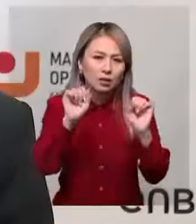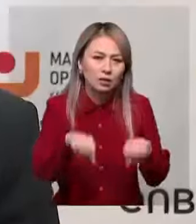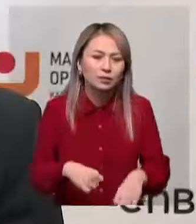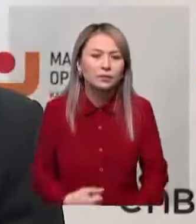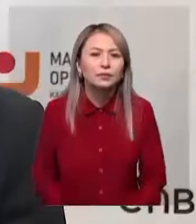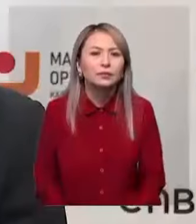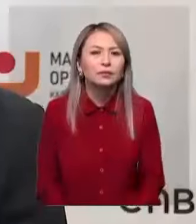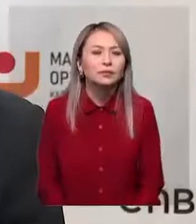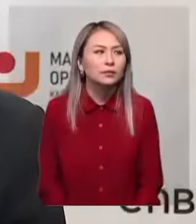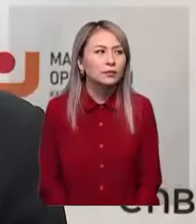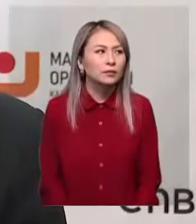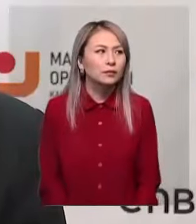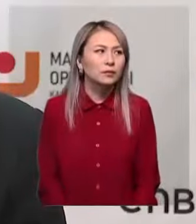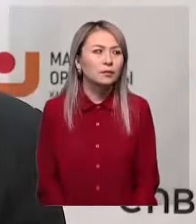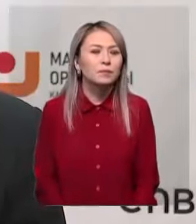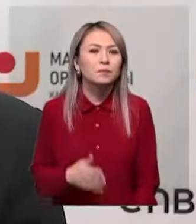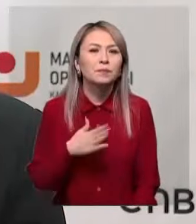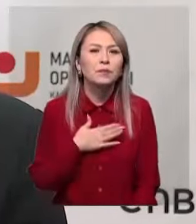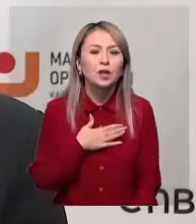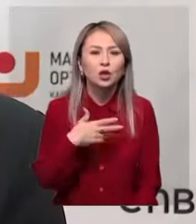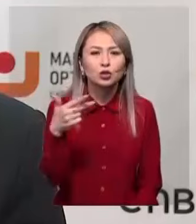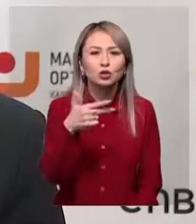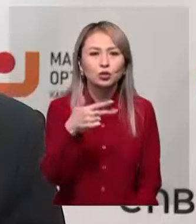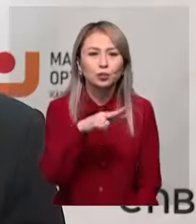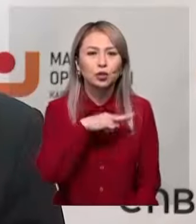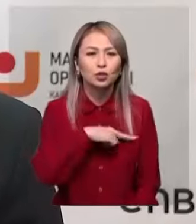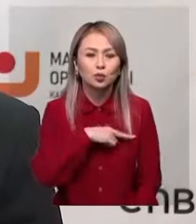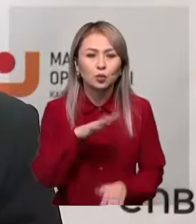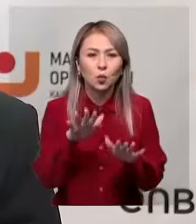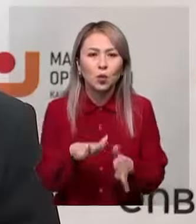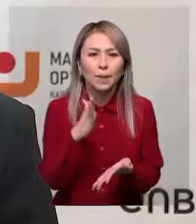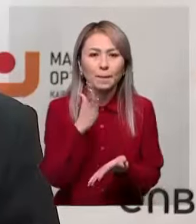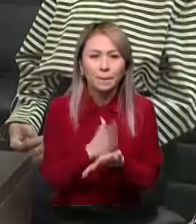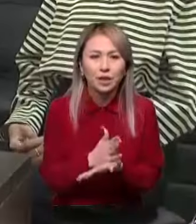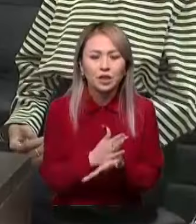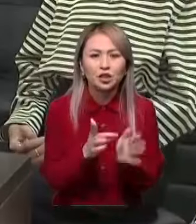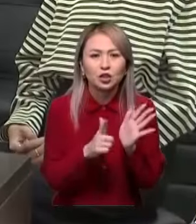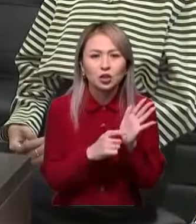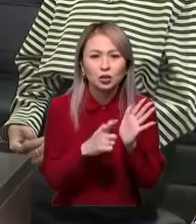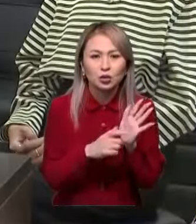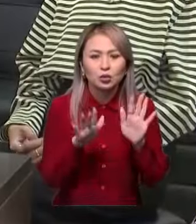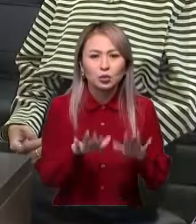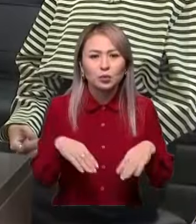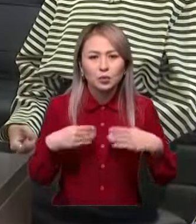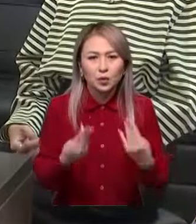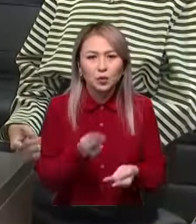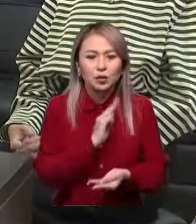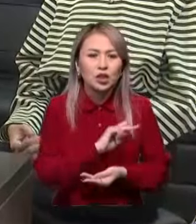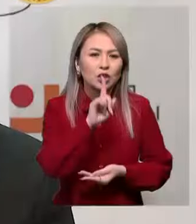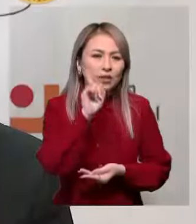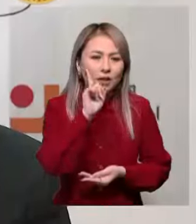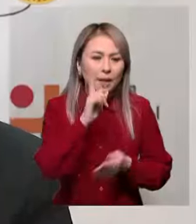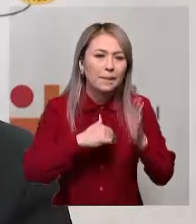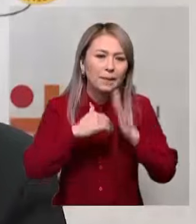Бізде 3 мыңға жуық жұмыс орын бар, ол 700 жұмыс берушілер. Жастар